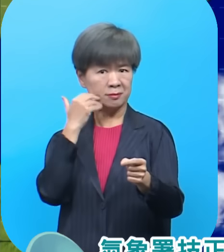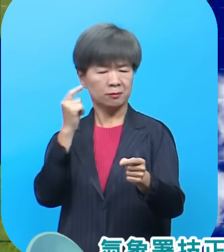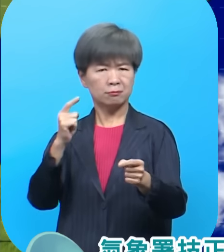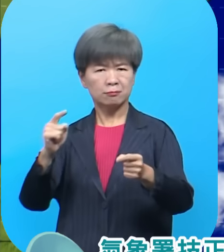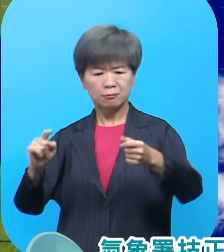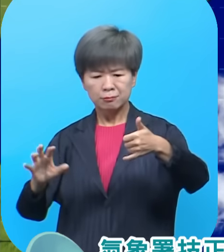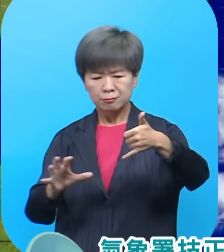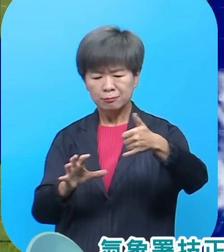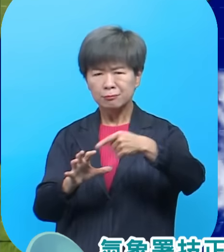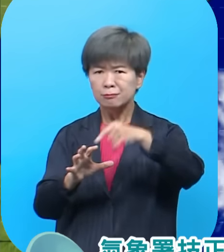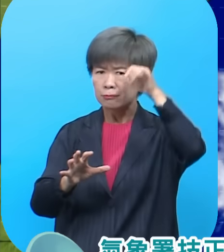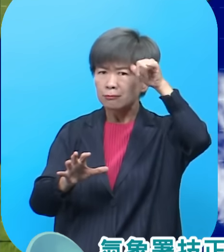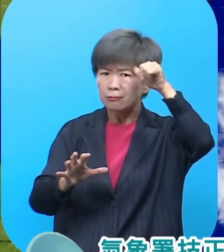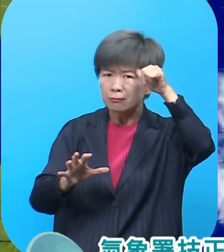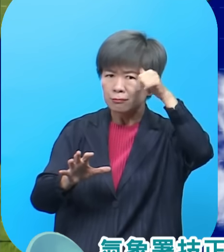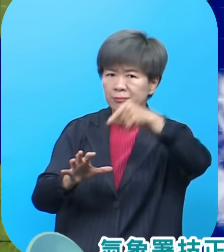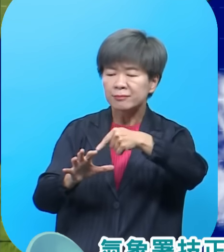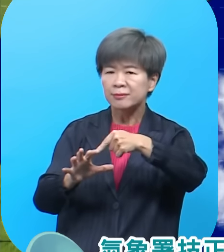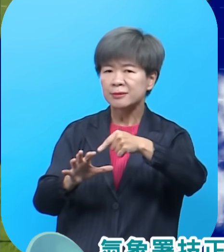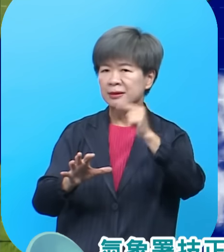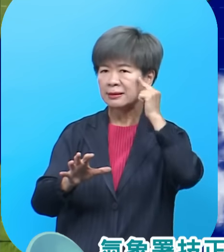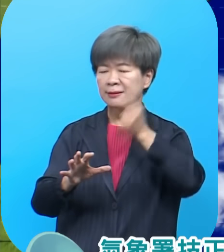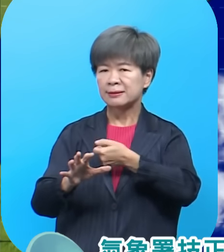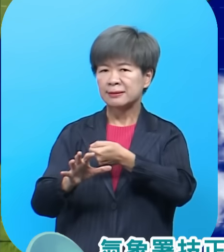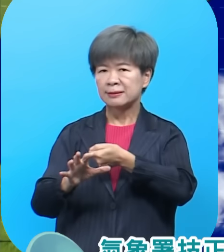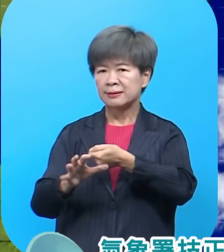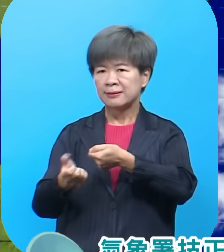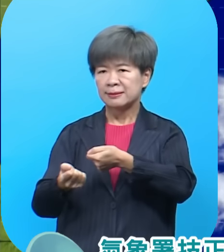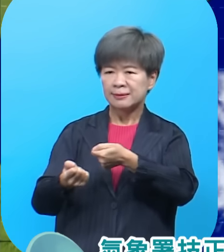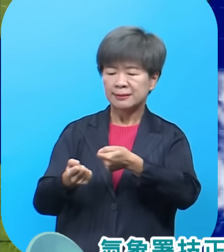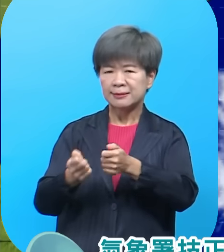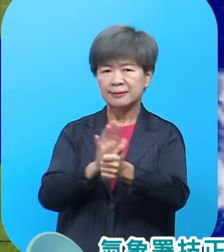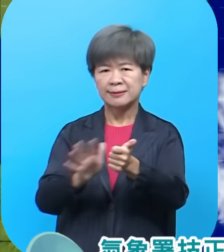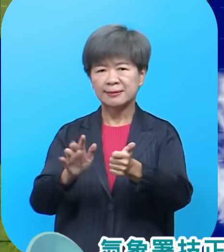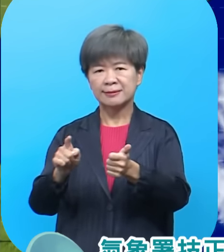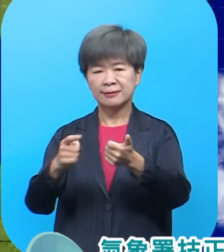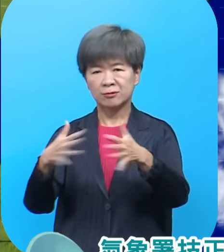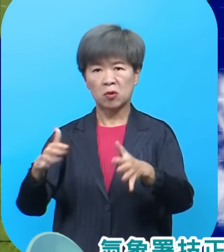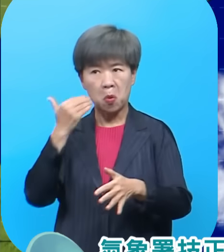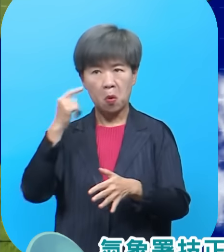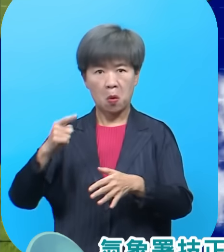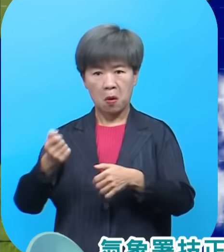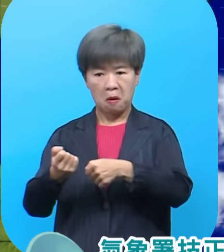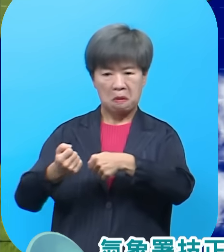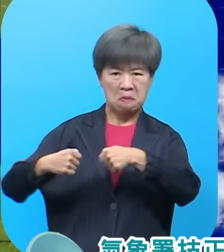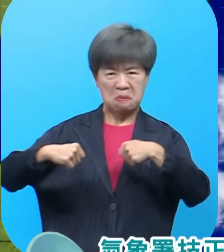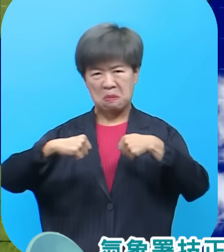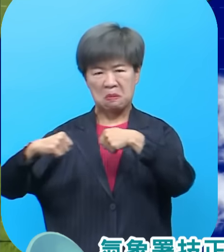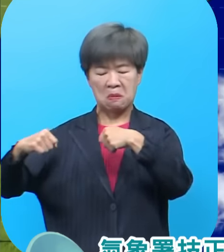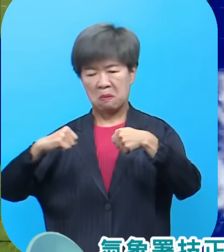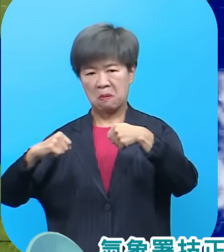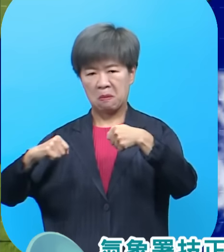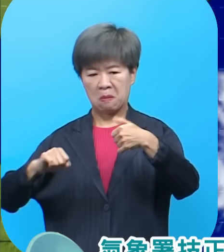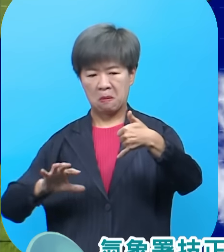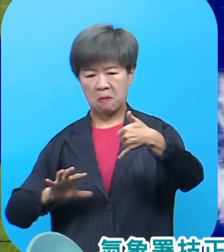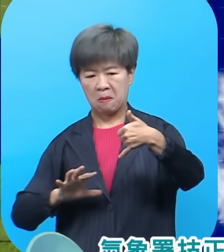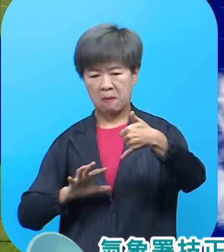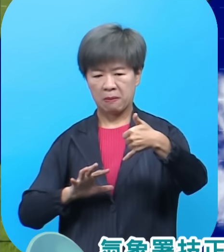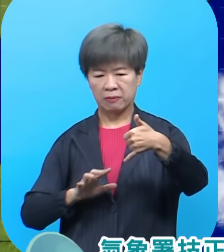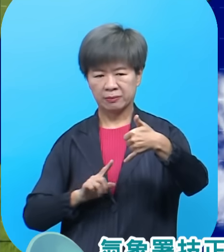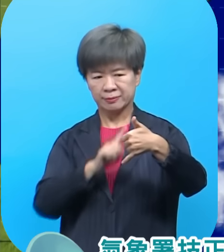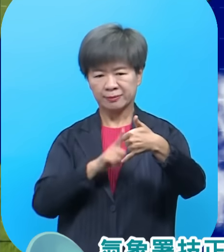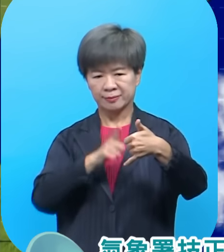慢，移动速度缓慢表示拉它的力量都很多，所以一方如果力量比较大的时候，就会导引它往那个方向移动，